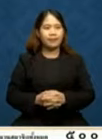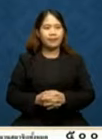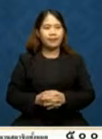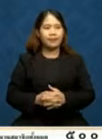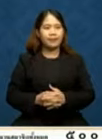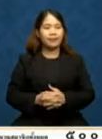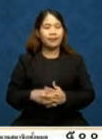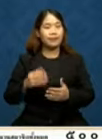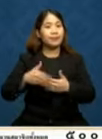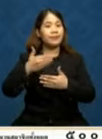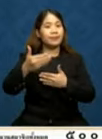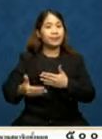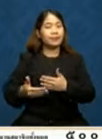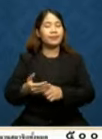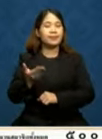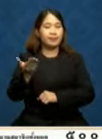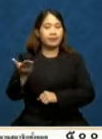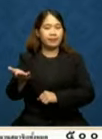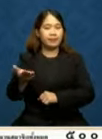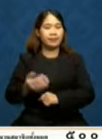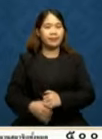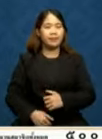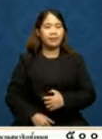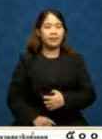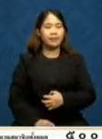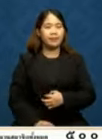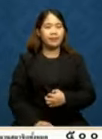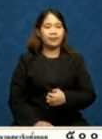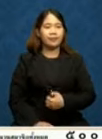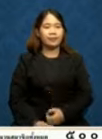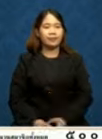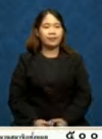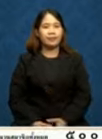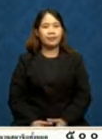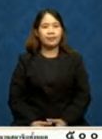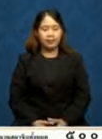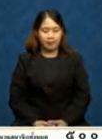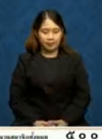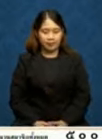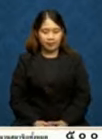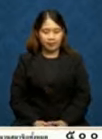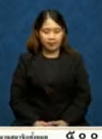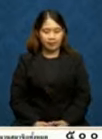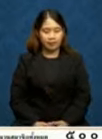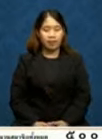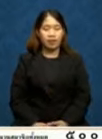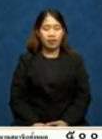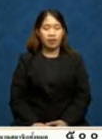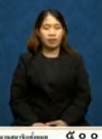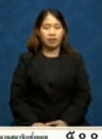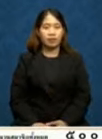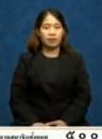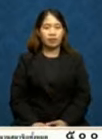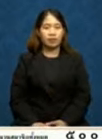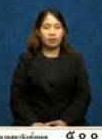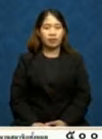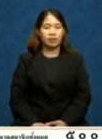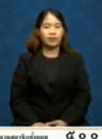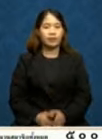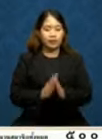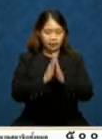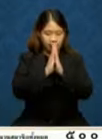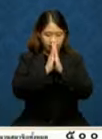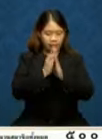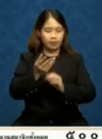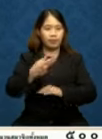ต่อไปก็เชิญคุณกัตพลดวงอัมพรครับ ครับกับเรียนประธานสภา